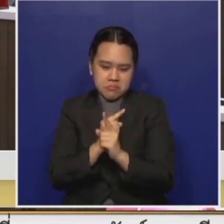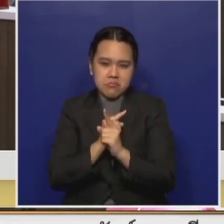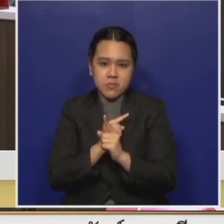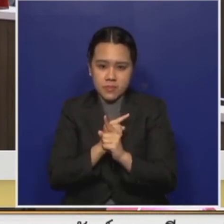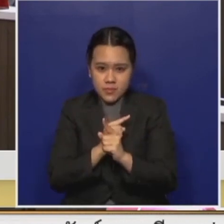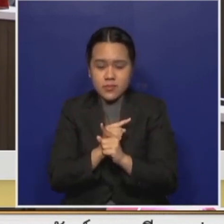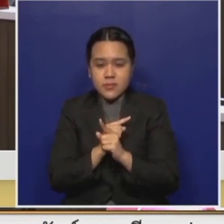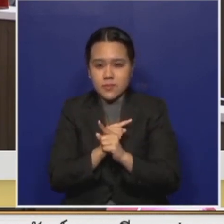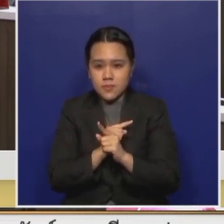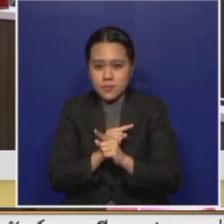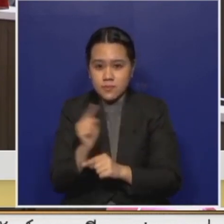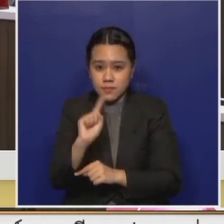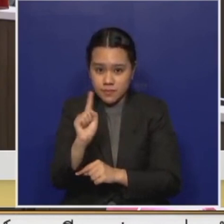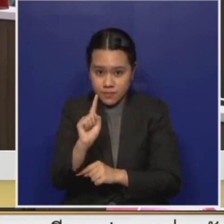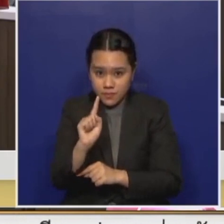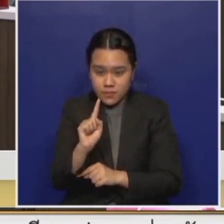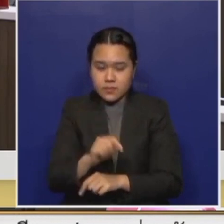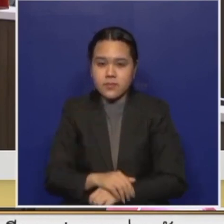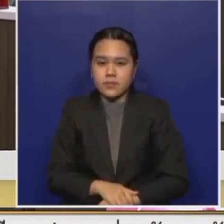ไม่วจะเป็นการไปยกเลิศ